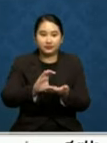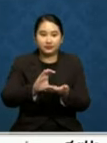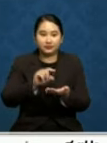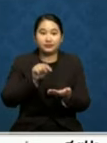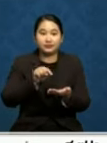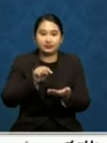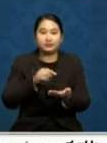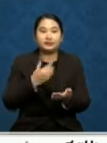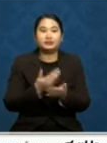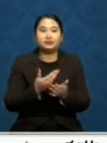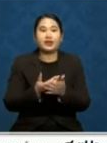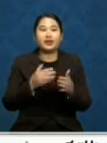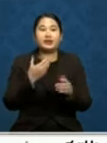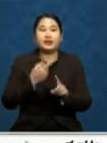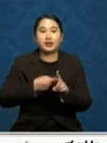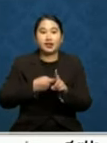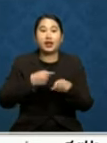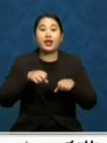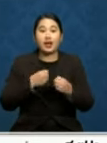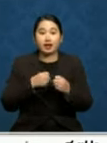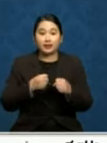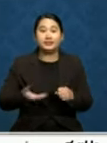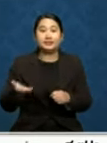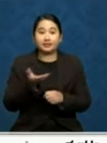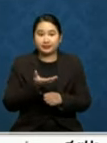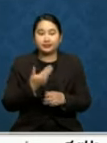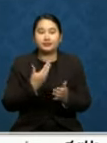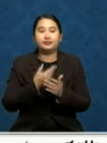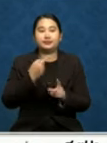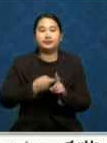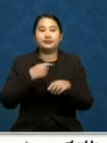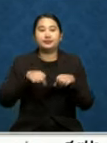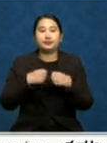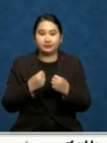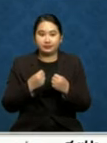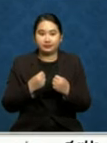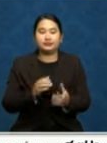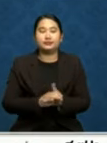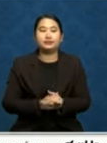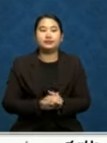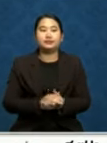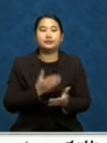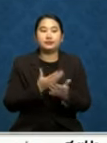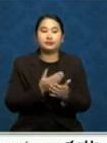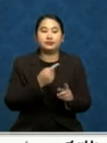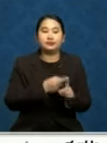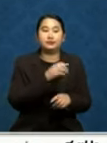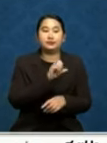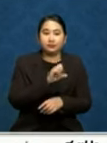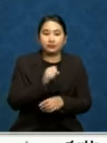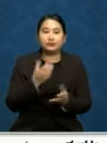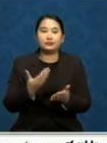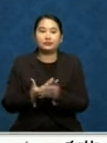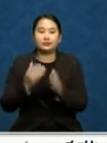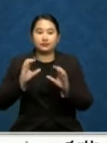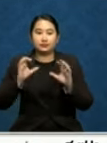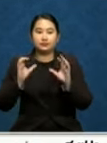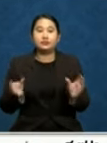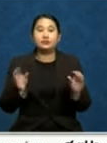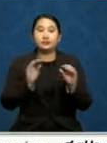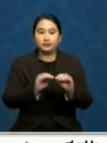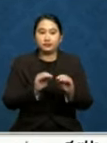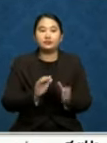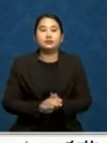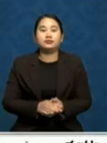หนึ่งเราถูกหักจากเงินเดือนของพวกเราสสหรือทางสมาชิกรัฐสภานะครับรวมถึงเงินสมทบจากแผ่นดินด้วยนะครับ